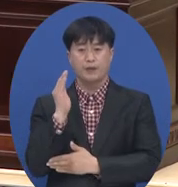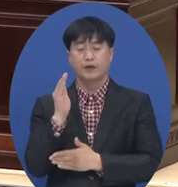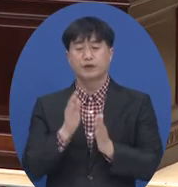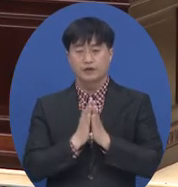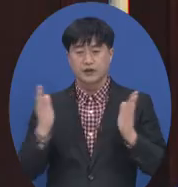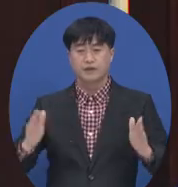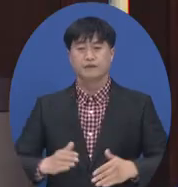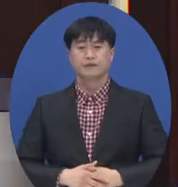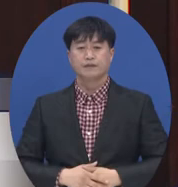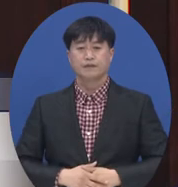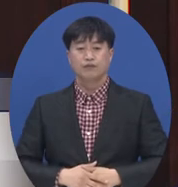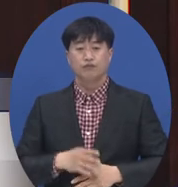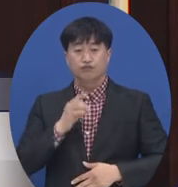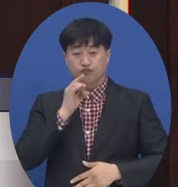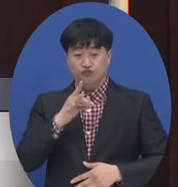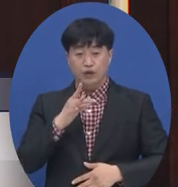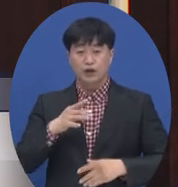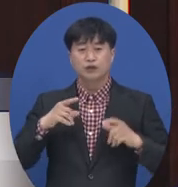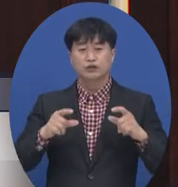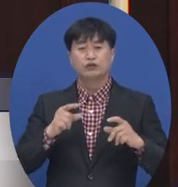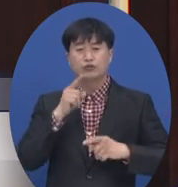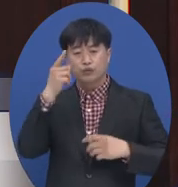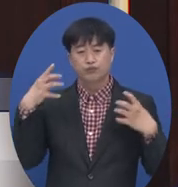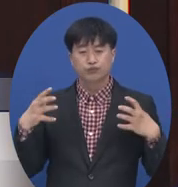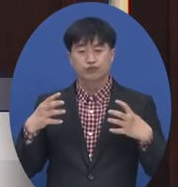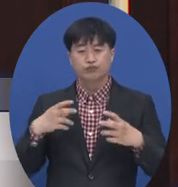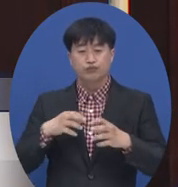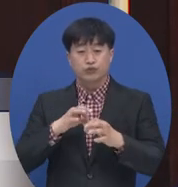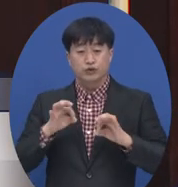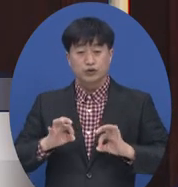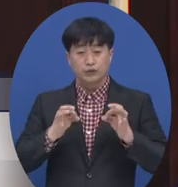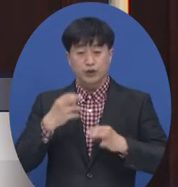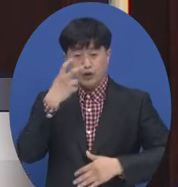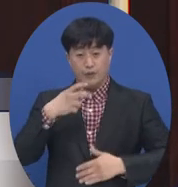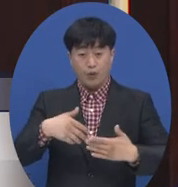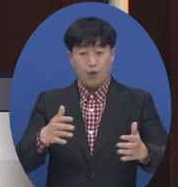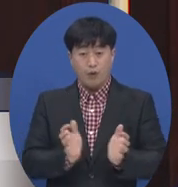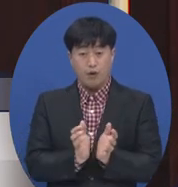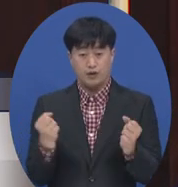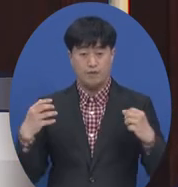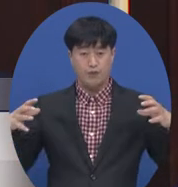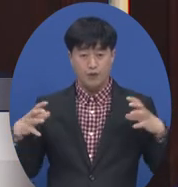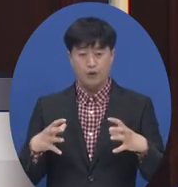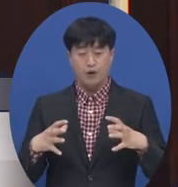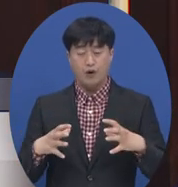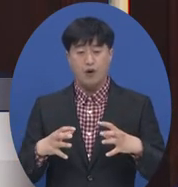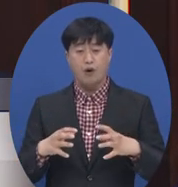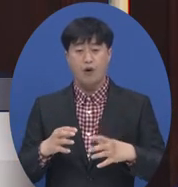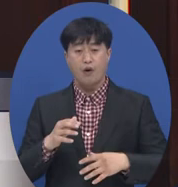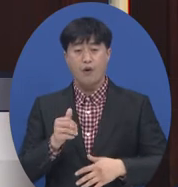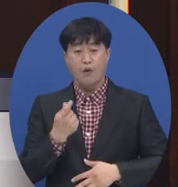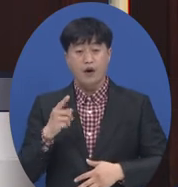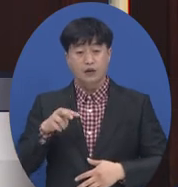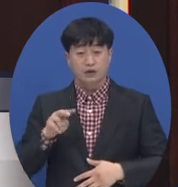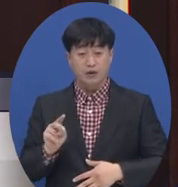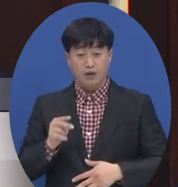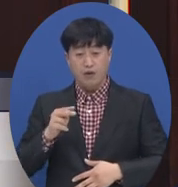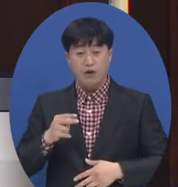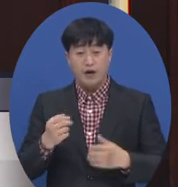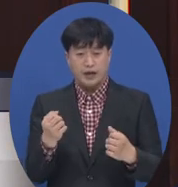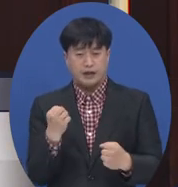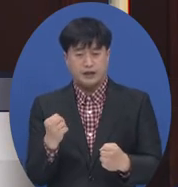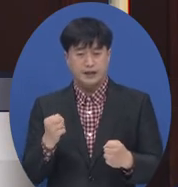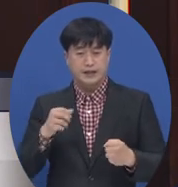진행됐습니다. 중앙과 지방 정부, 금융 감독원 등과 협력하여 화석 에너지에서 재생